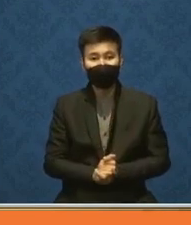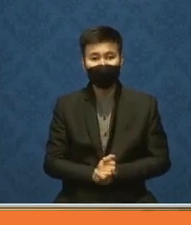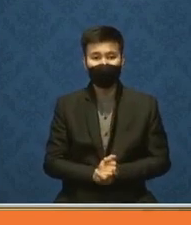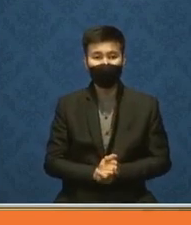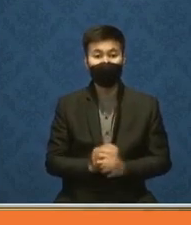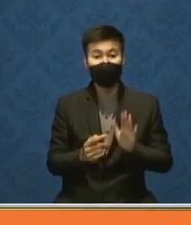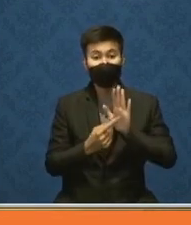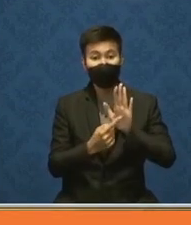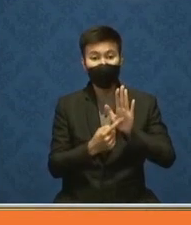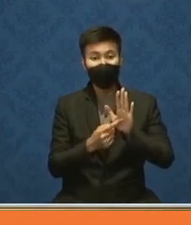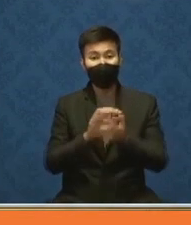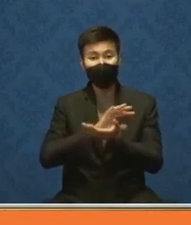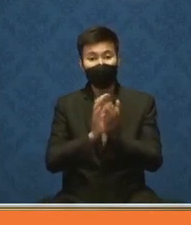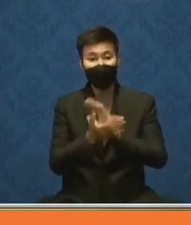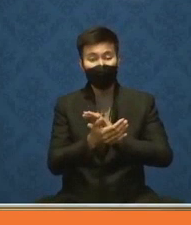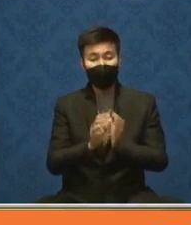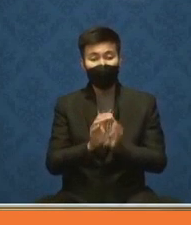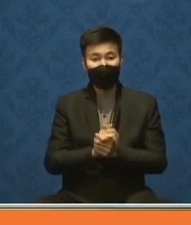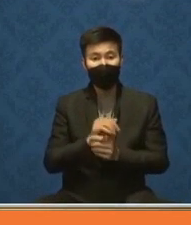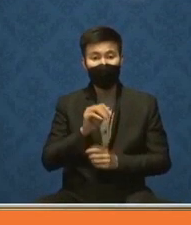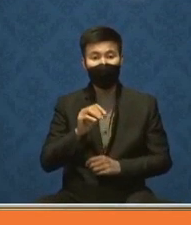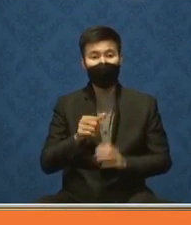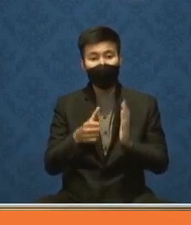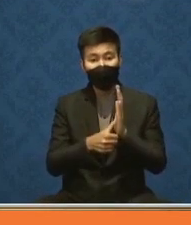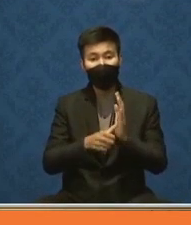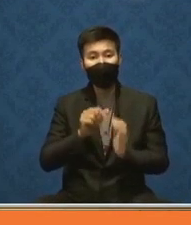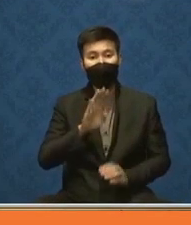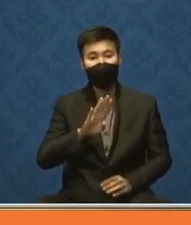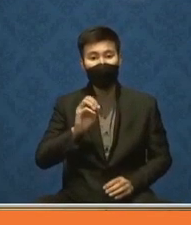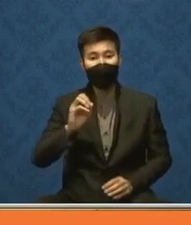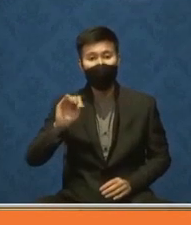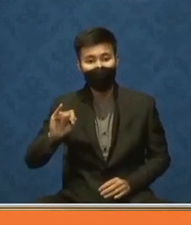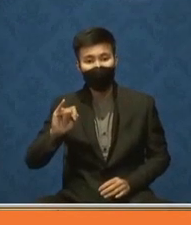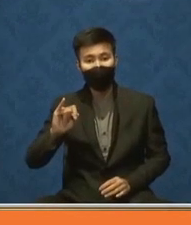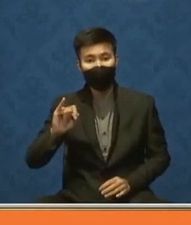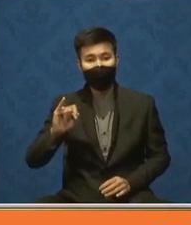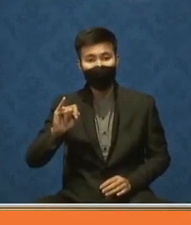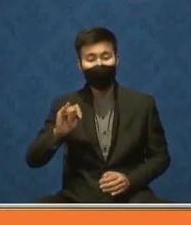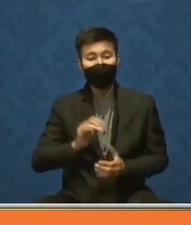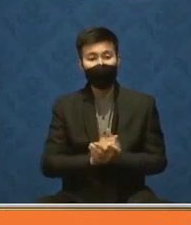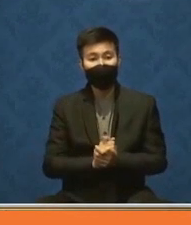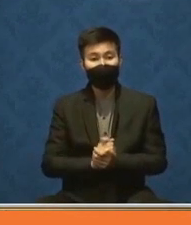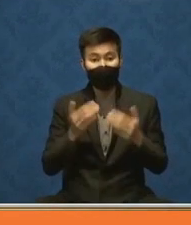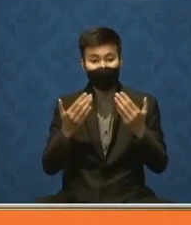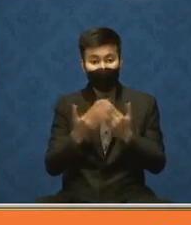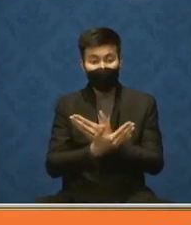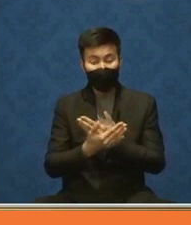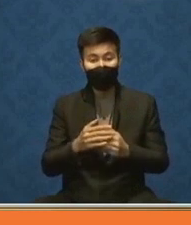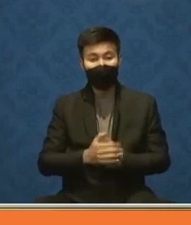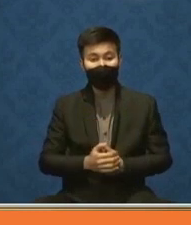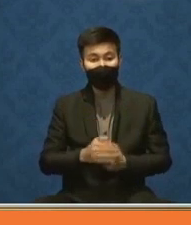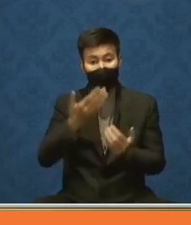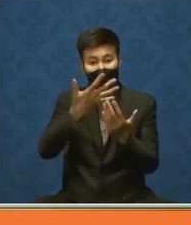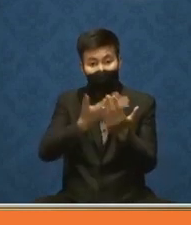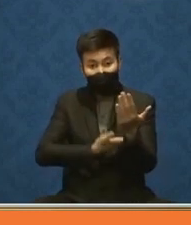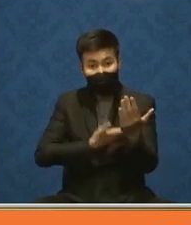ได้อื่นเร็วๆนะครับอย่างเช่นปฏิรูปการลดหย่อนภาษี BOI และภาษีนิติบุคคลของกลุ่มทุนใหญ่หรือเปลี่ยนหารายได้ใหม่ๆอย่